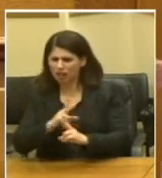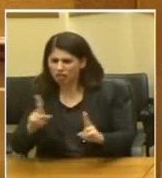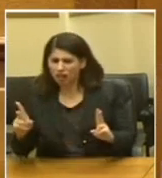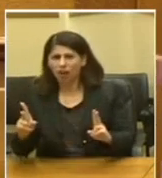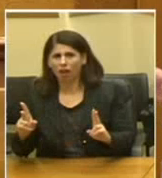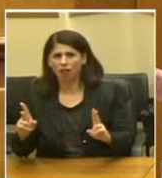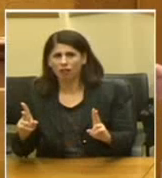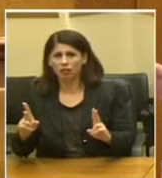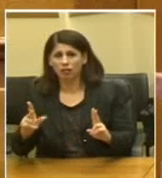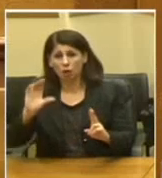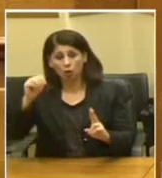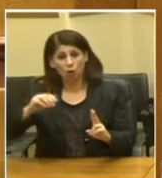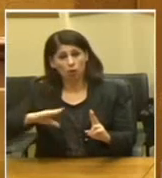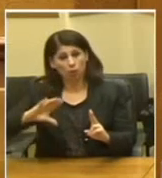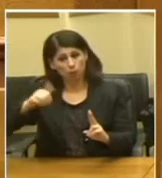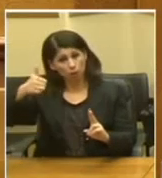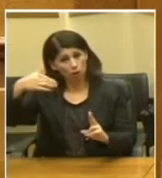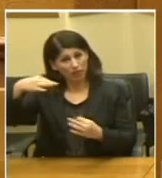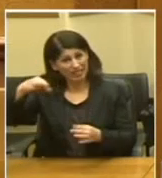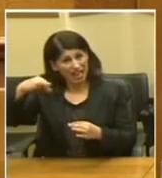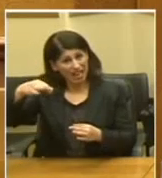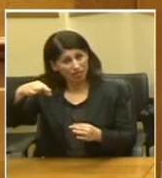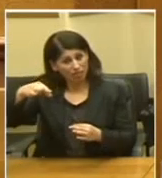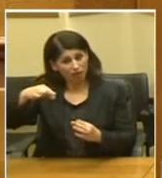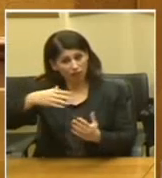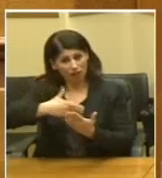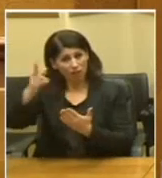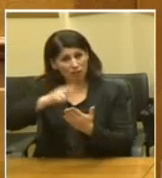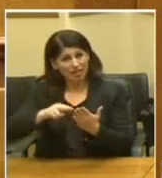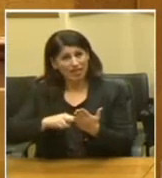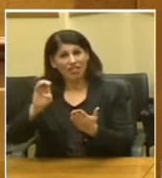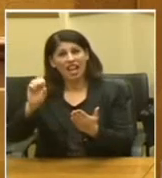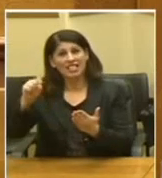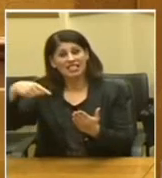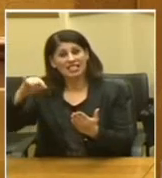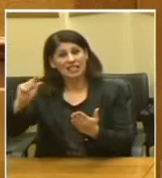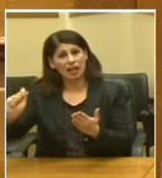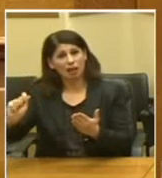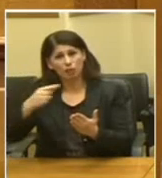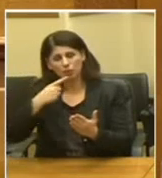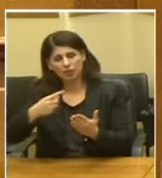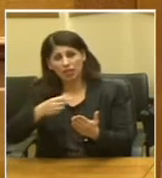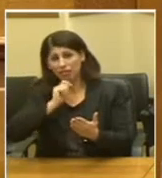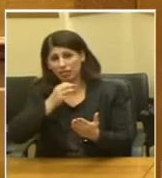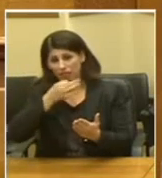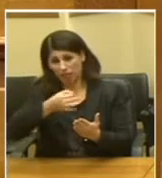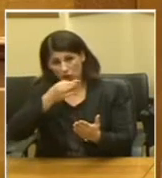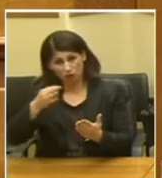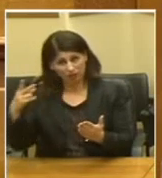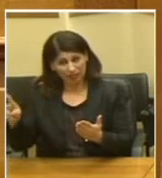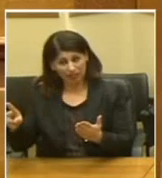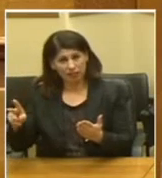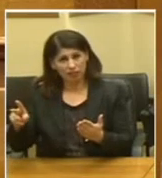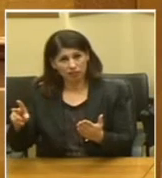το πρωτοσέλιδο δημοσίευμα της Εστίας, θα διαψεύσετε ότι αυτή ήταν δήλωση δική σας προς τη Γερμανίδα